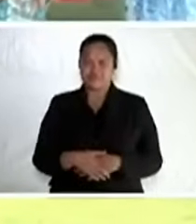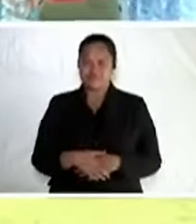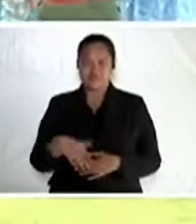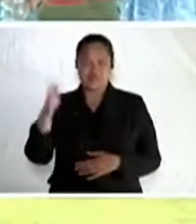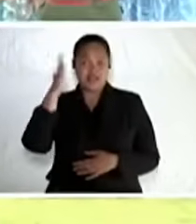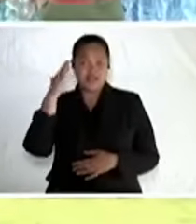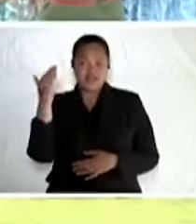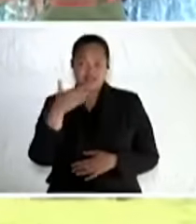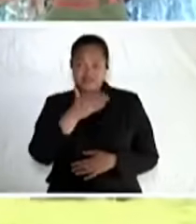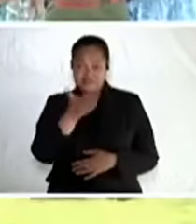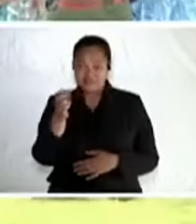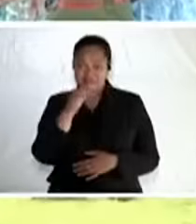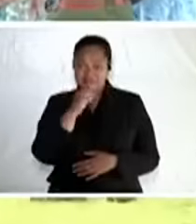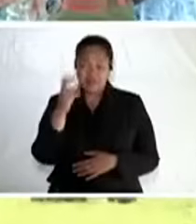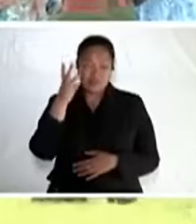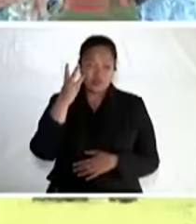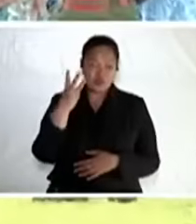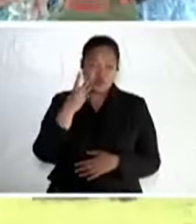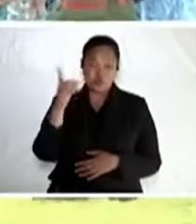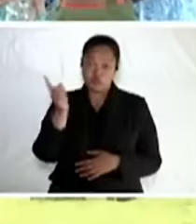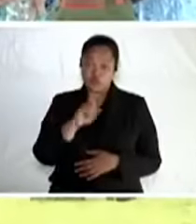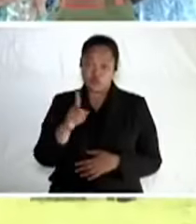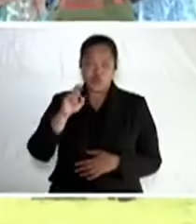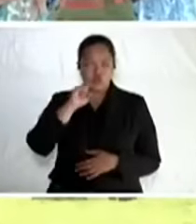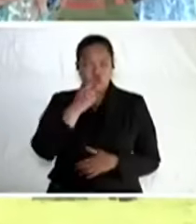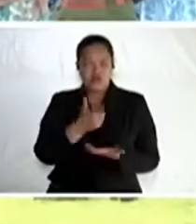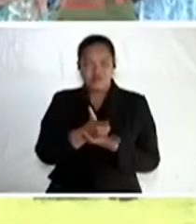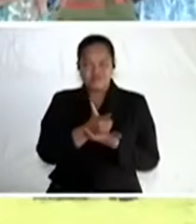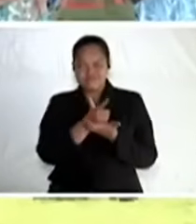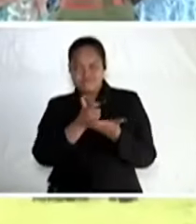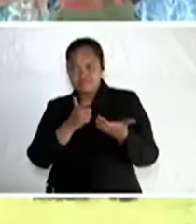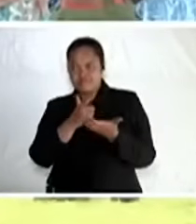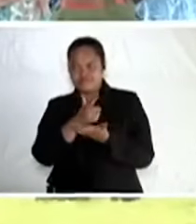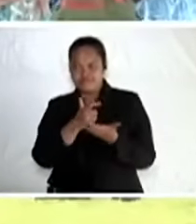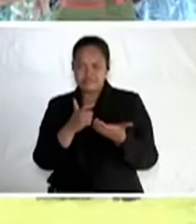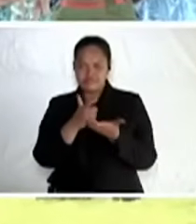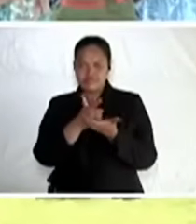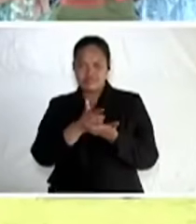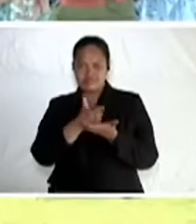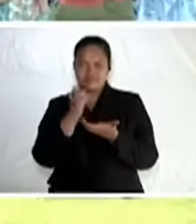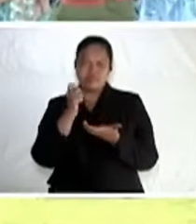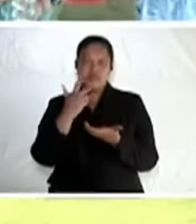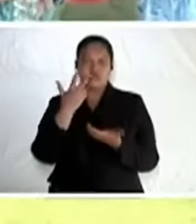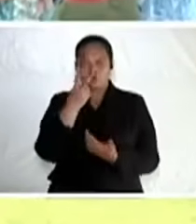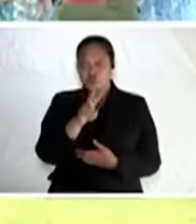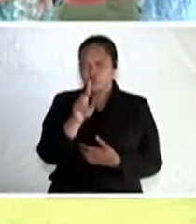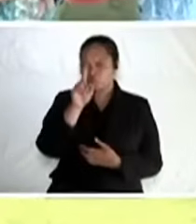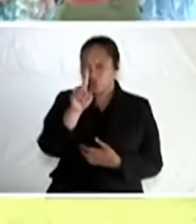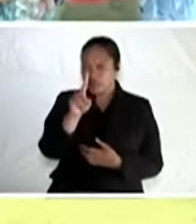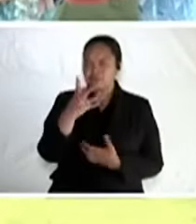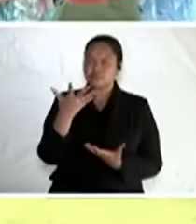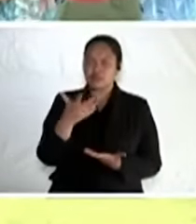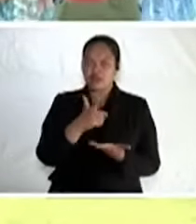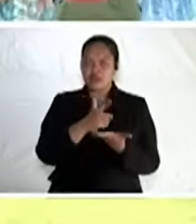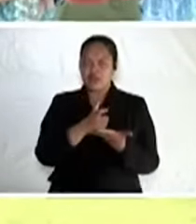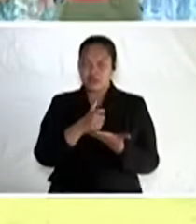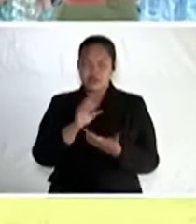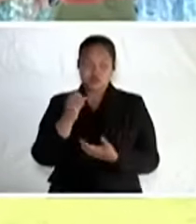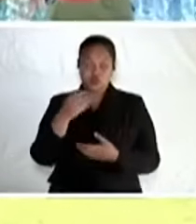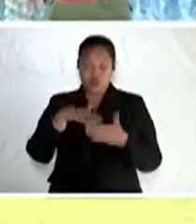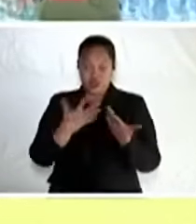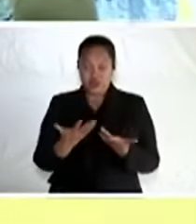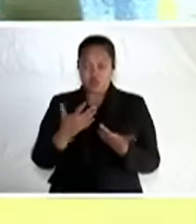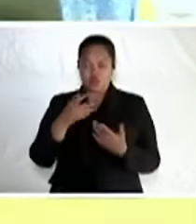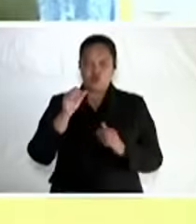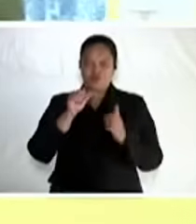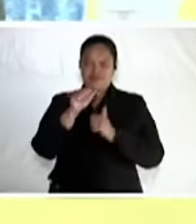and gentlemen, as part of today's parade will be the firing of the 21 gun salute, of which I will explain later. But as you see, the inspection